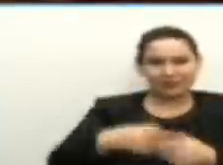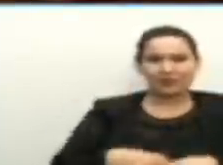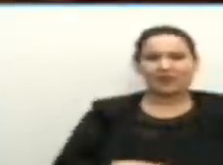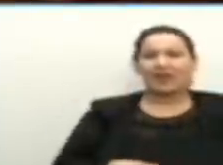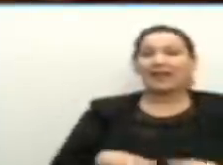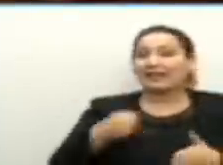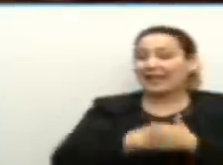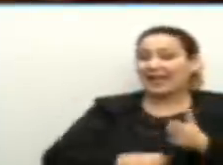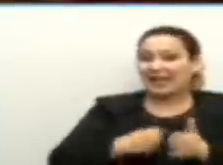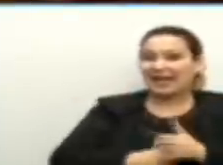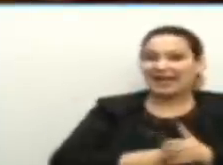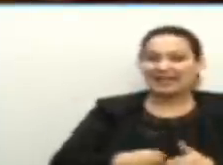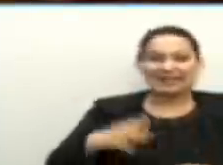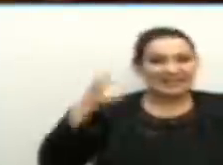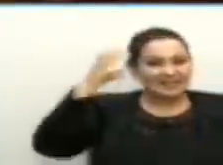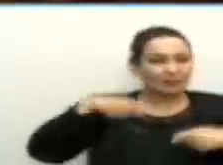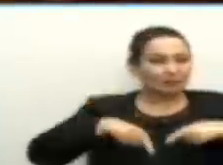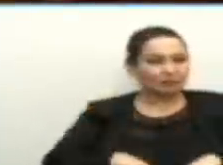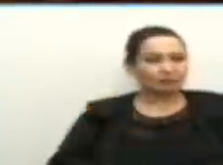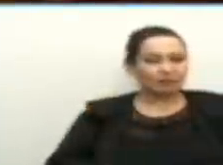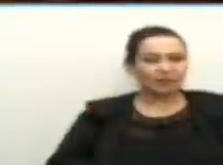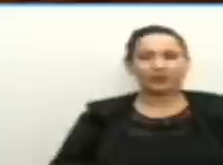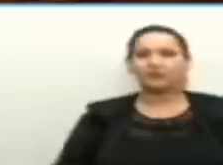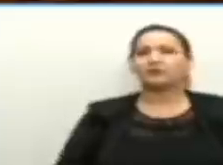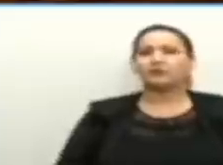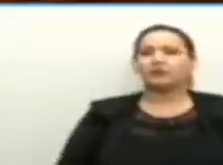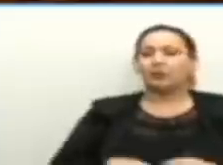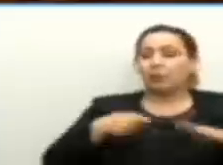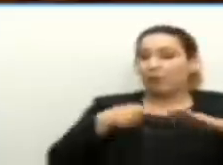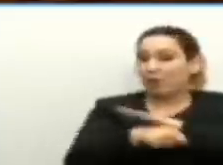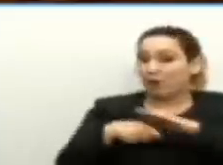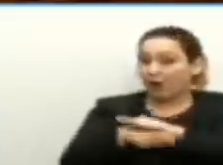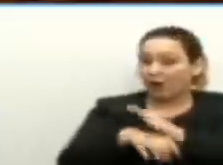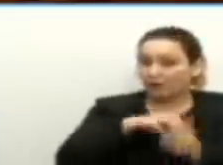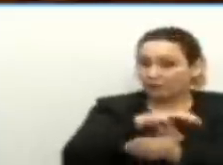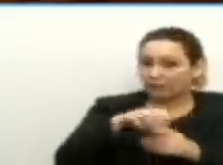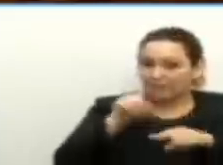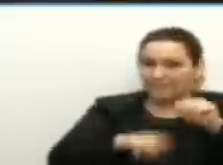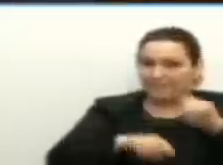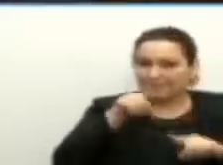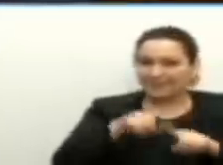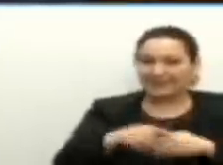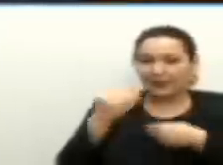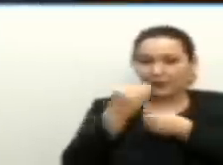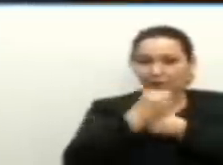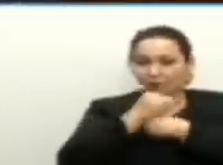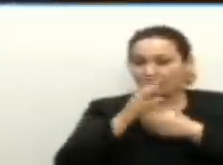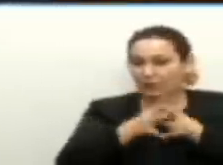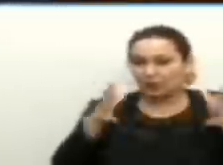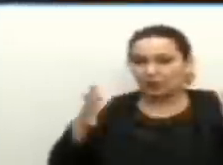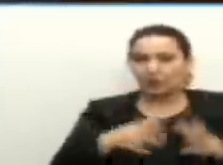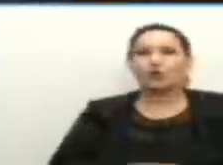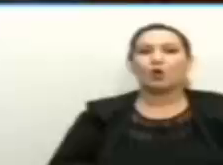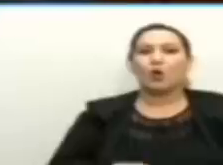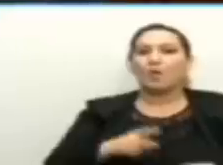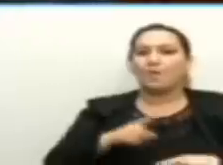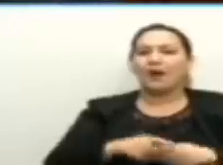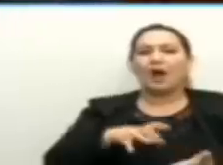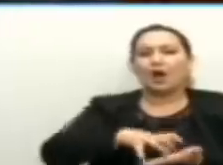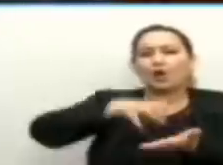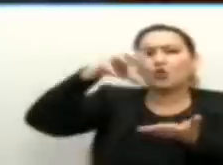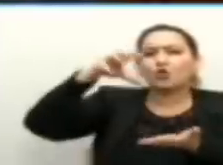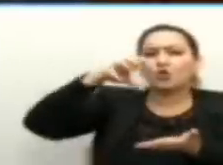تطوير القطاعات التي تضمن تمويل السوق بالمواد ذات الاستهلاك الواسع بالكمية